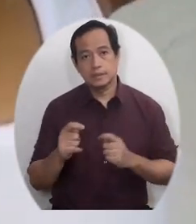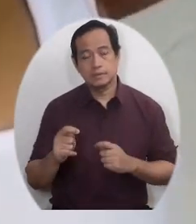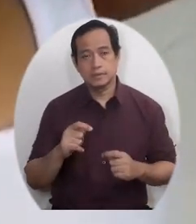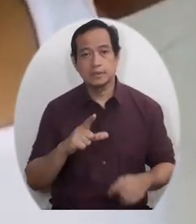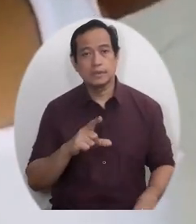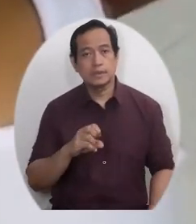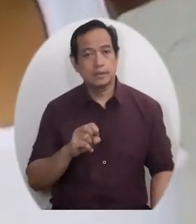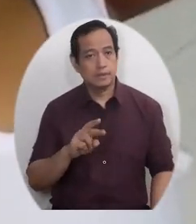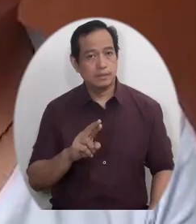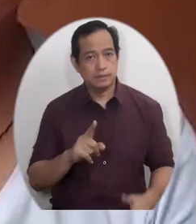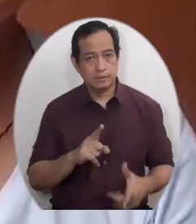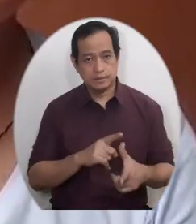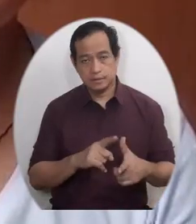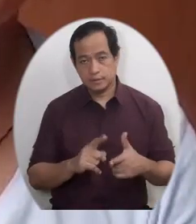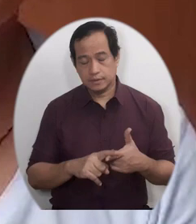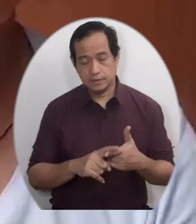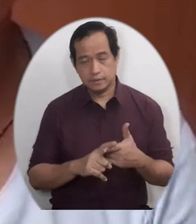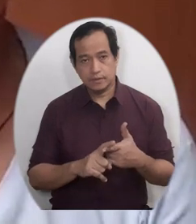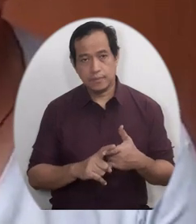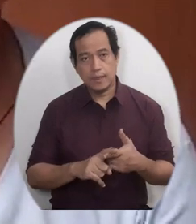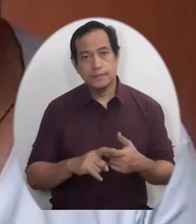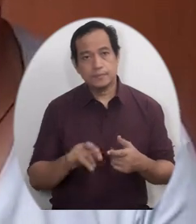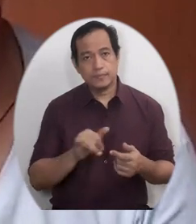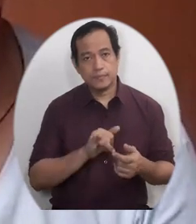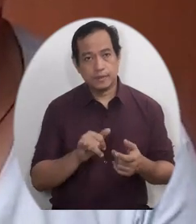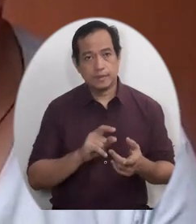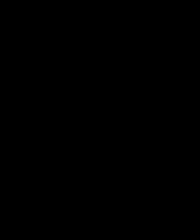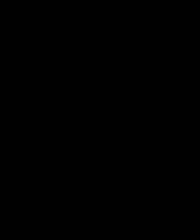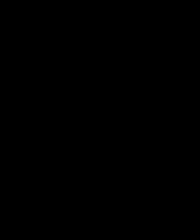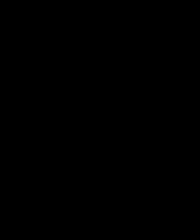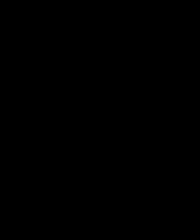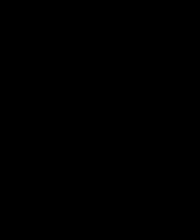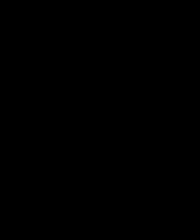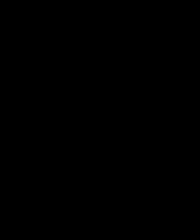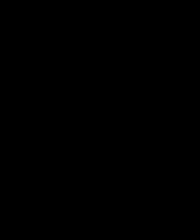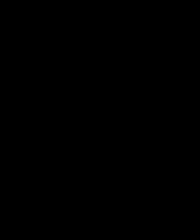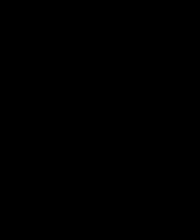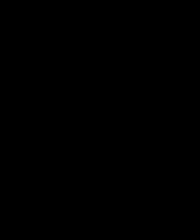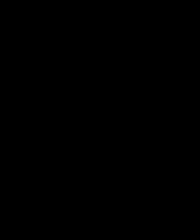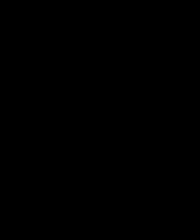yung operation niya sa kanyang hydrocele.